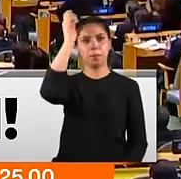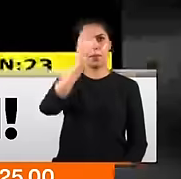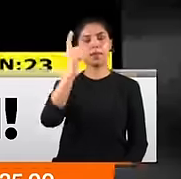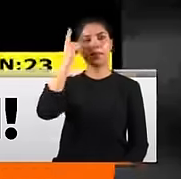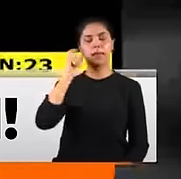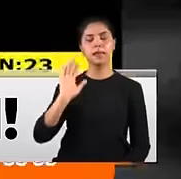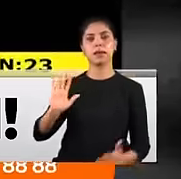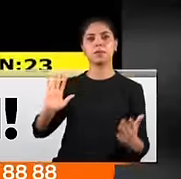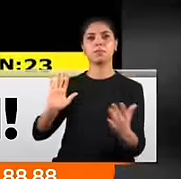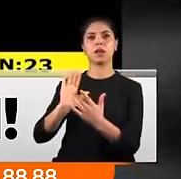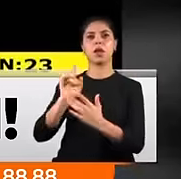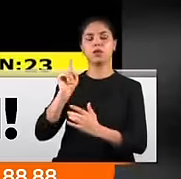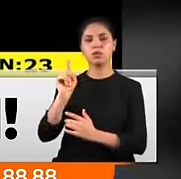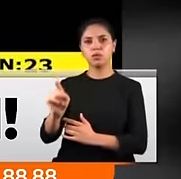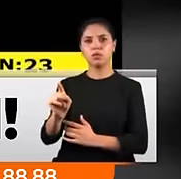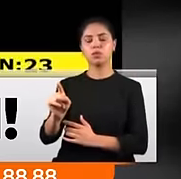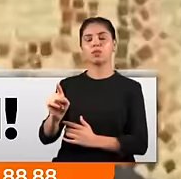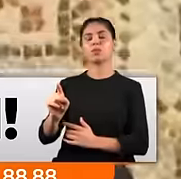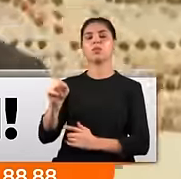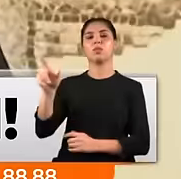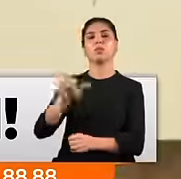karşı rüzgar güçlenince Tel Aviv'e baskıyı